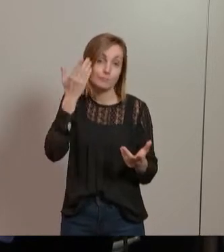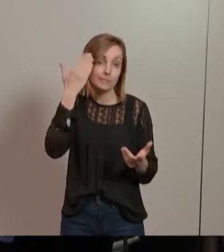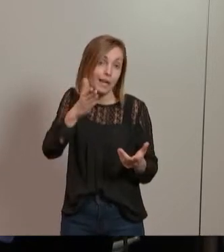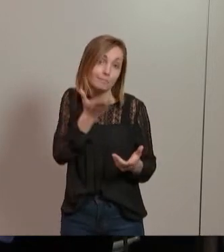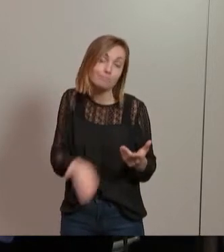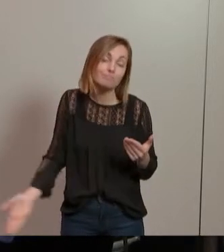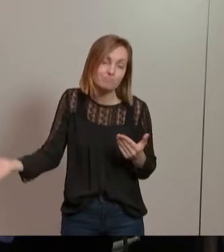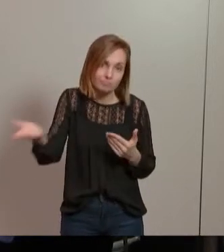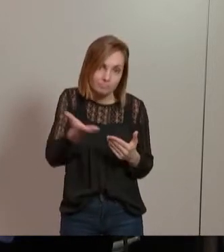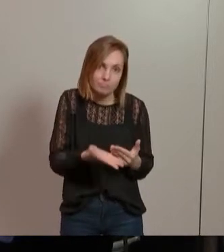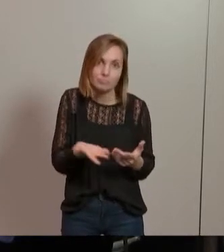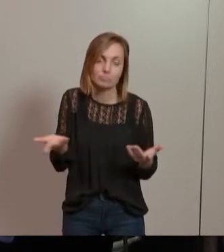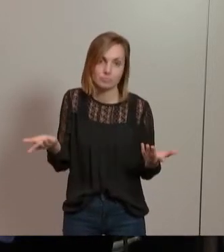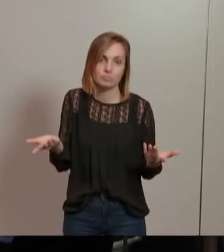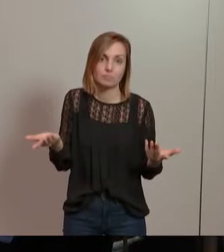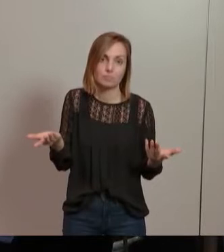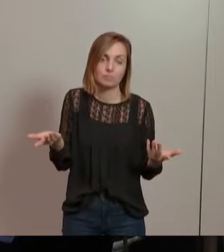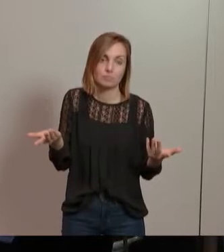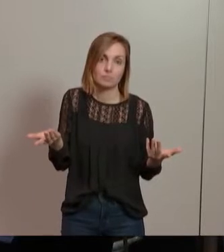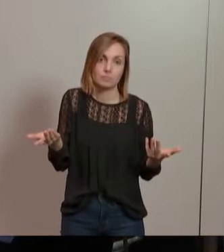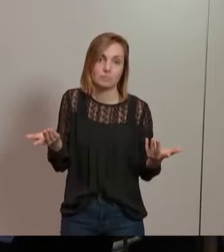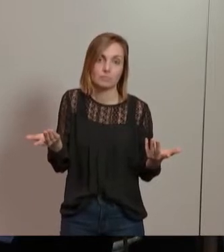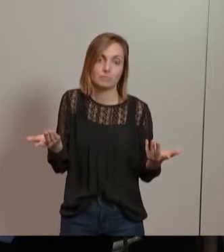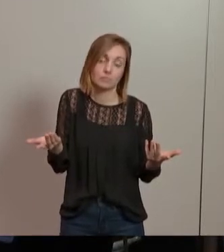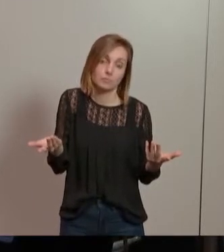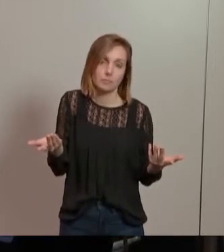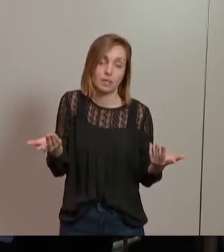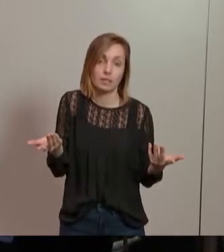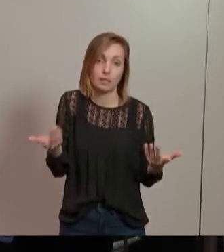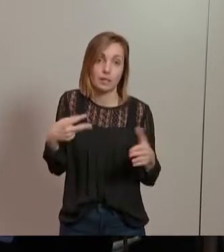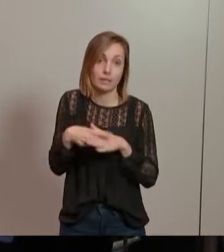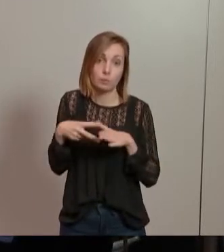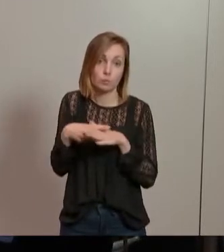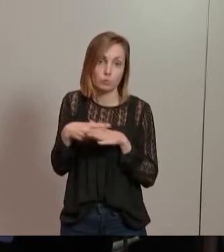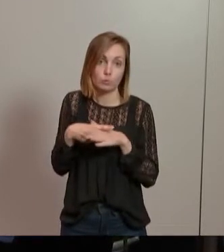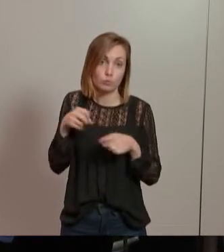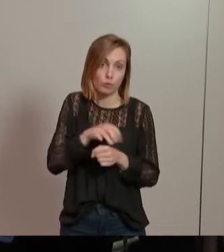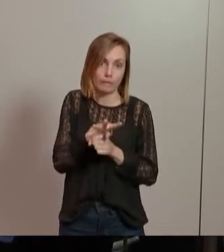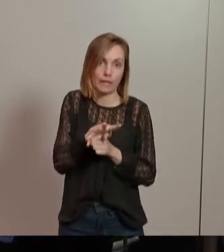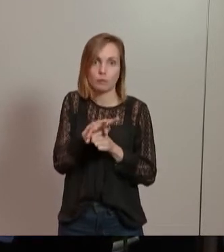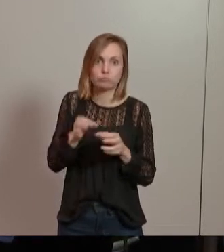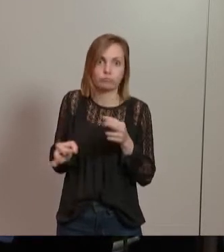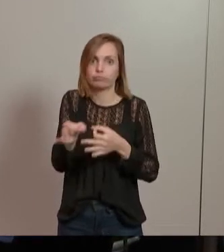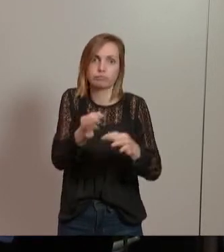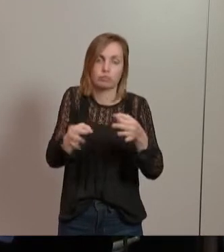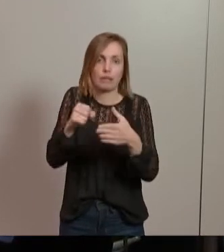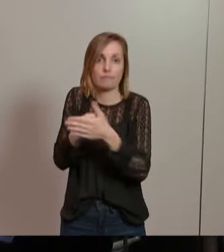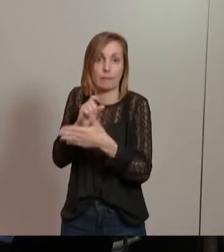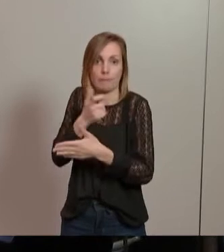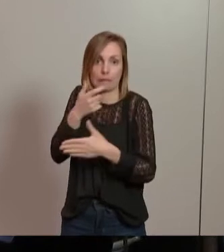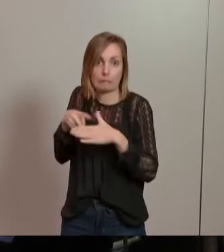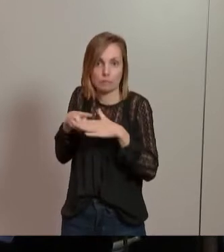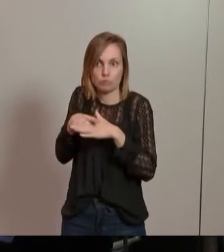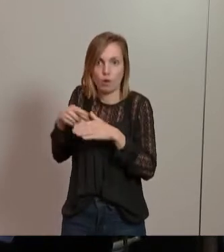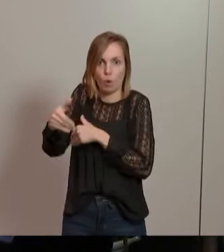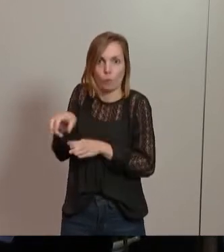puisque nul n'est censé oublier qu'il y a eu, c'était le début de la pandémie, fin mars, début du confinement.